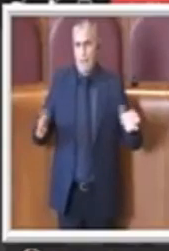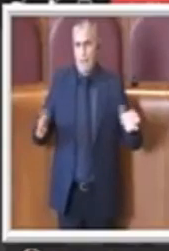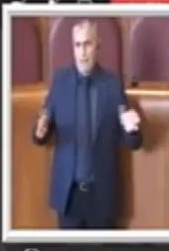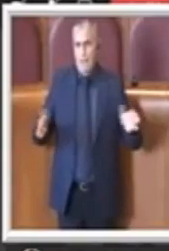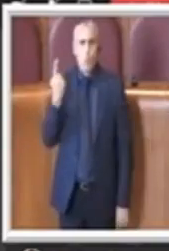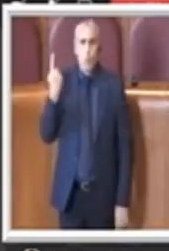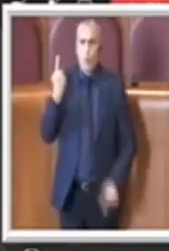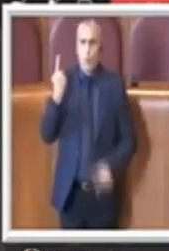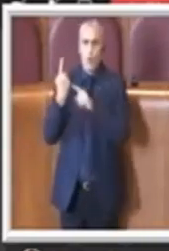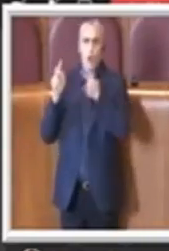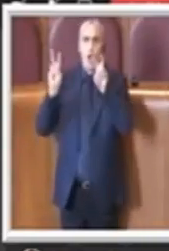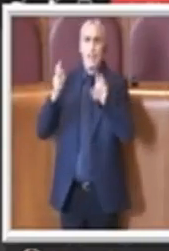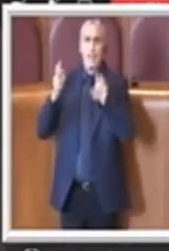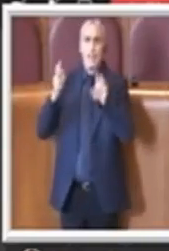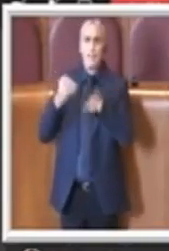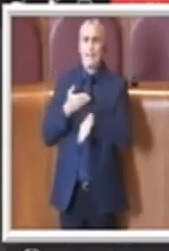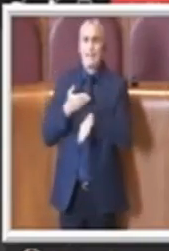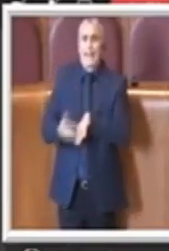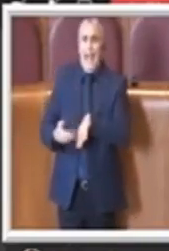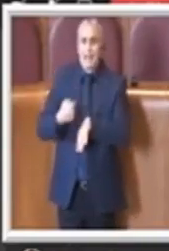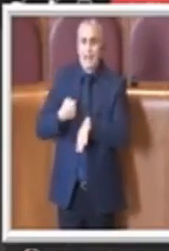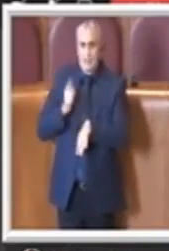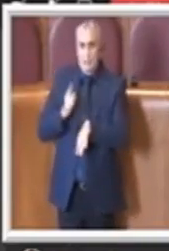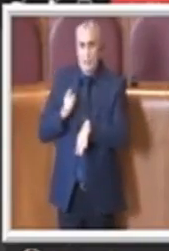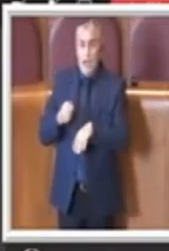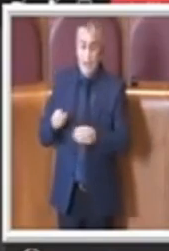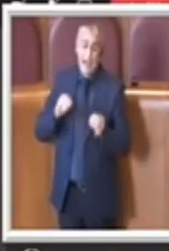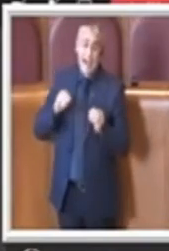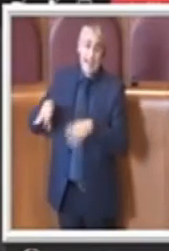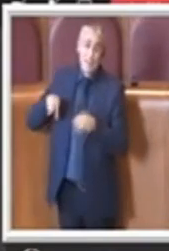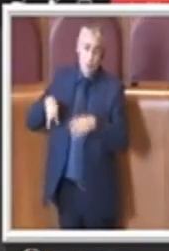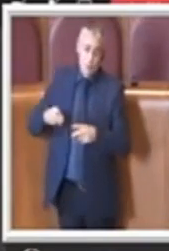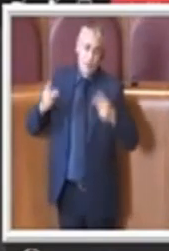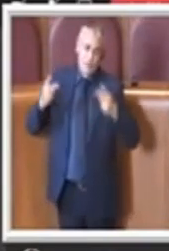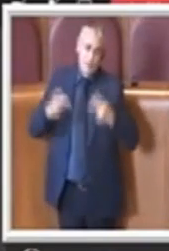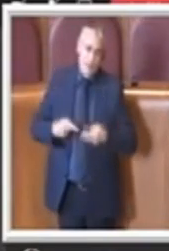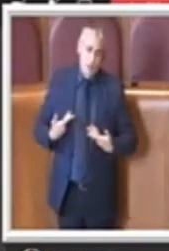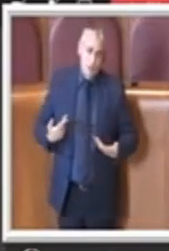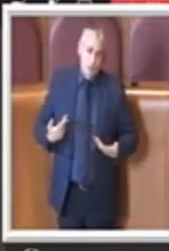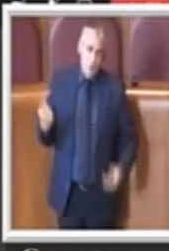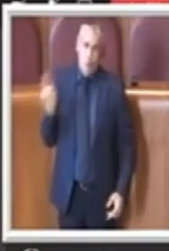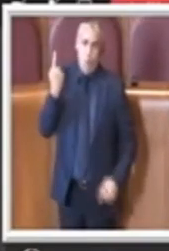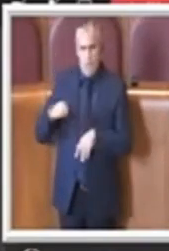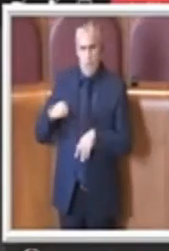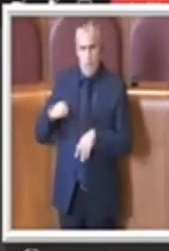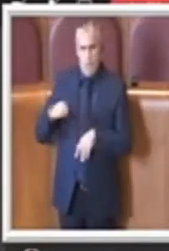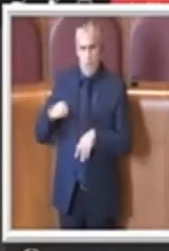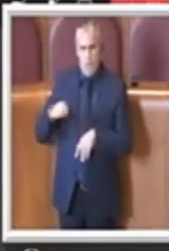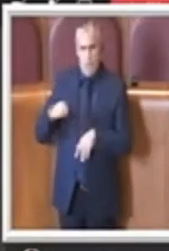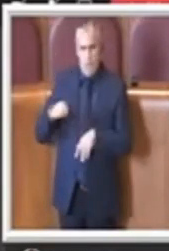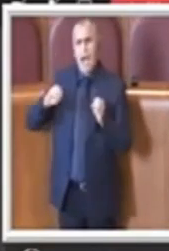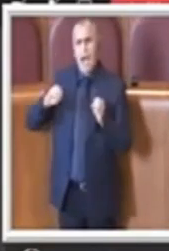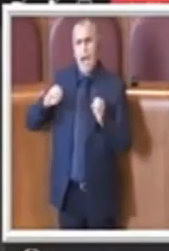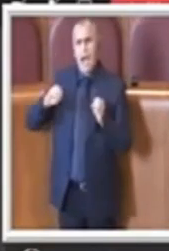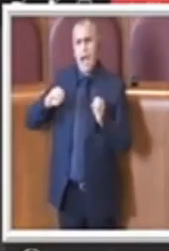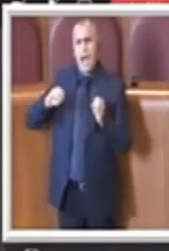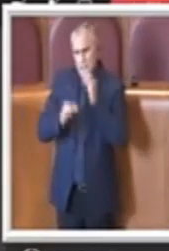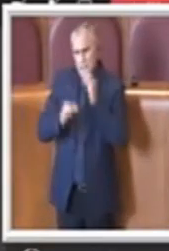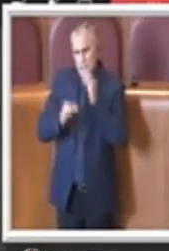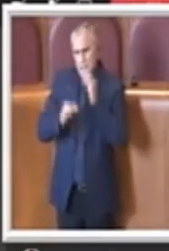oggettivamente siamo indietro sono i rifiuti e questo è subito di rifiuti ovviamente dirò qualcosa anche dopo